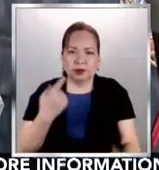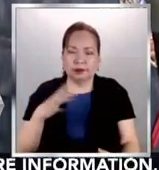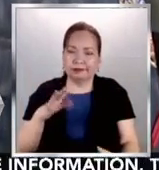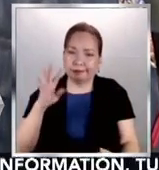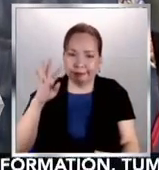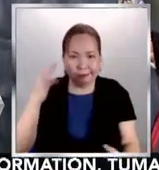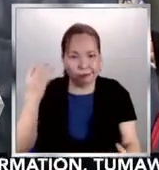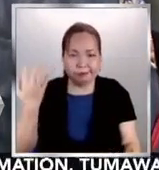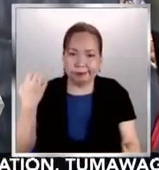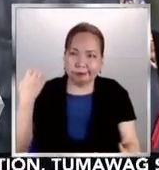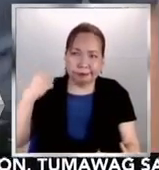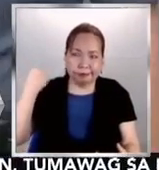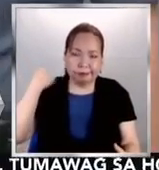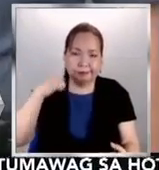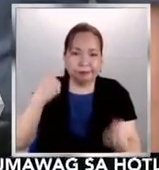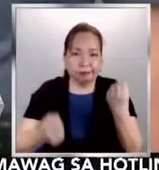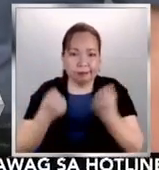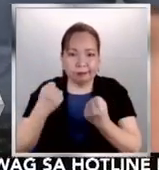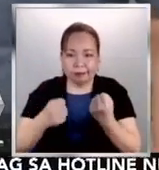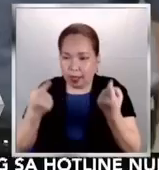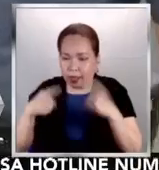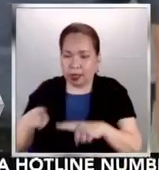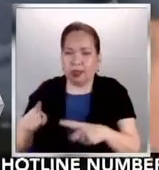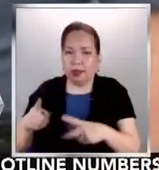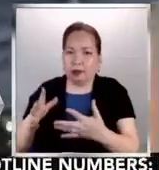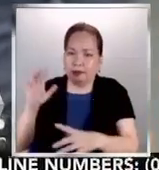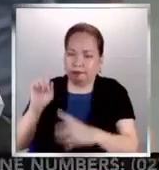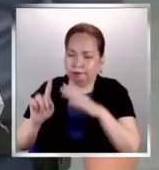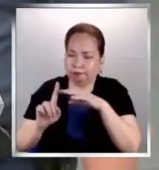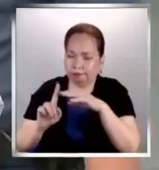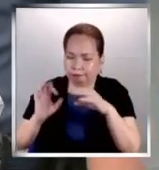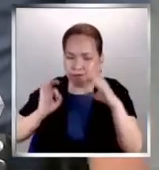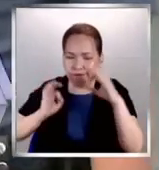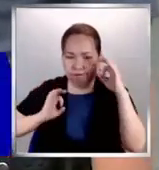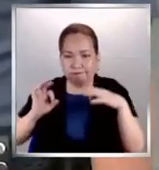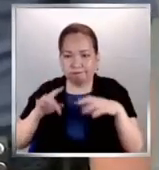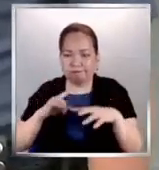serious physical injury. Jamie Santos, Nakatutok, 24 Oras.